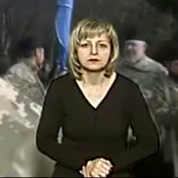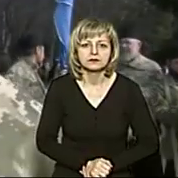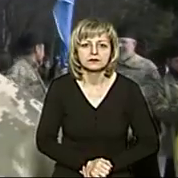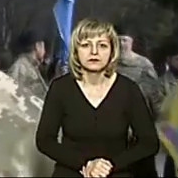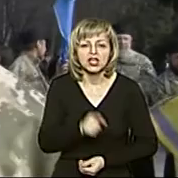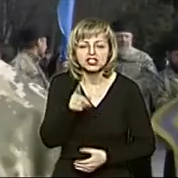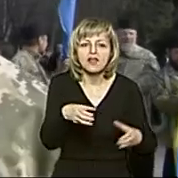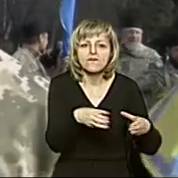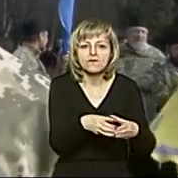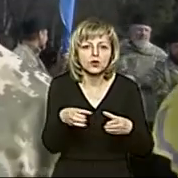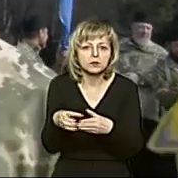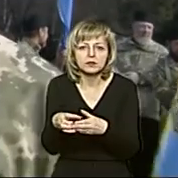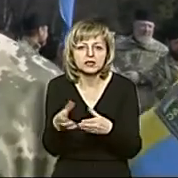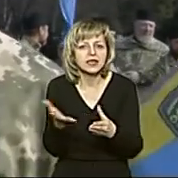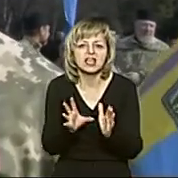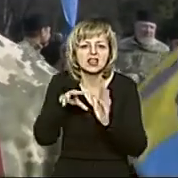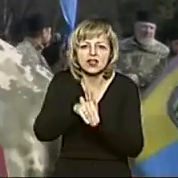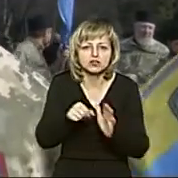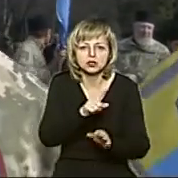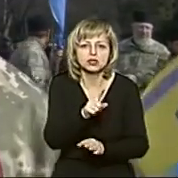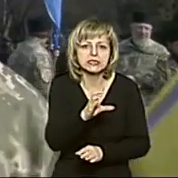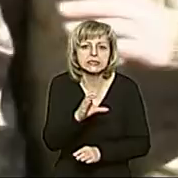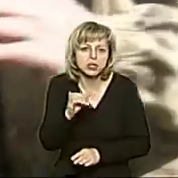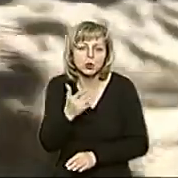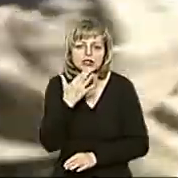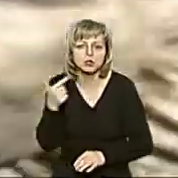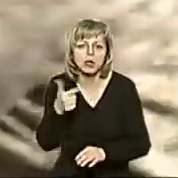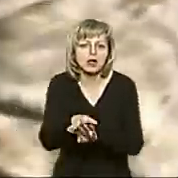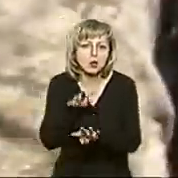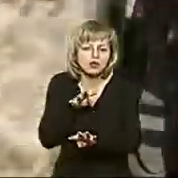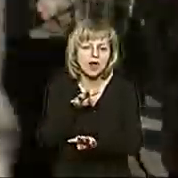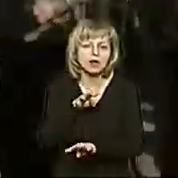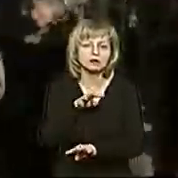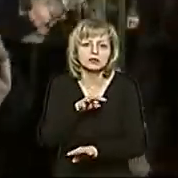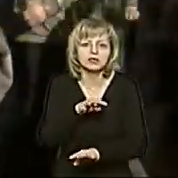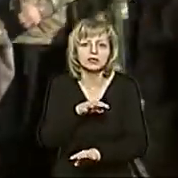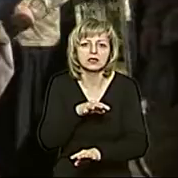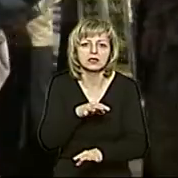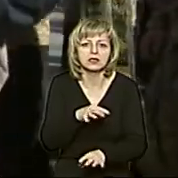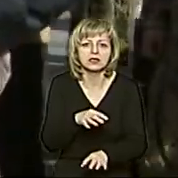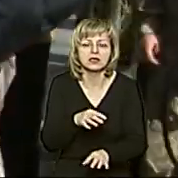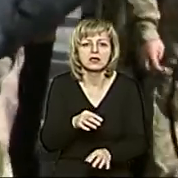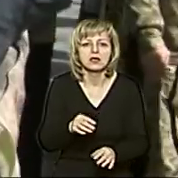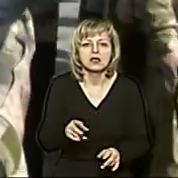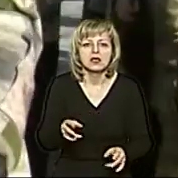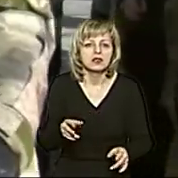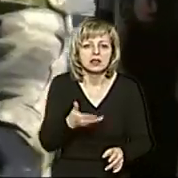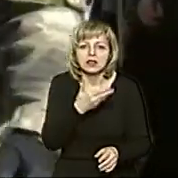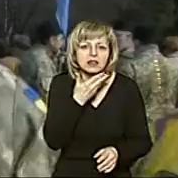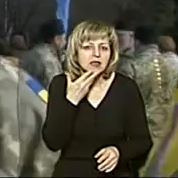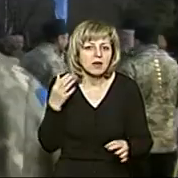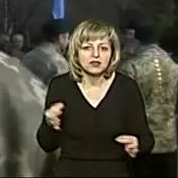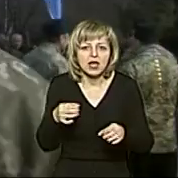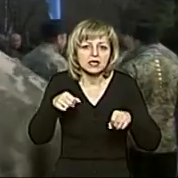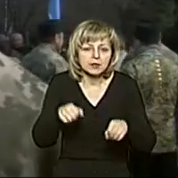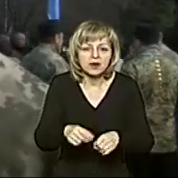Ті формування, які не увійшли до складу там, Збройних сил, Національної гвардії, вони загальнодержавного статусу вони, згідно закону не мають,